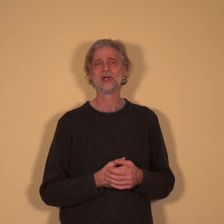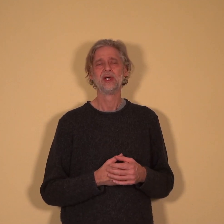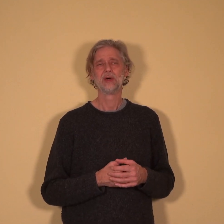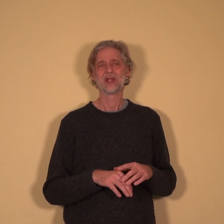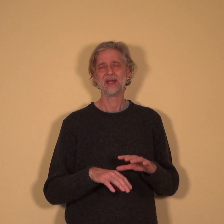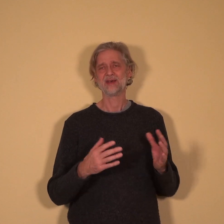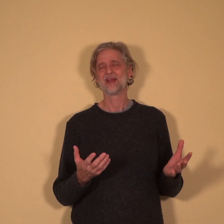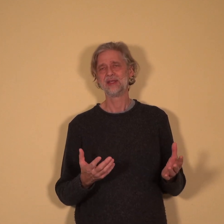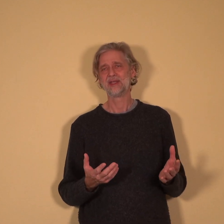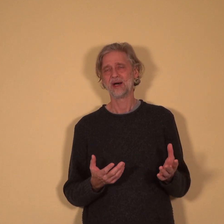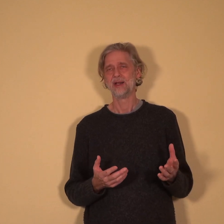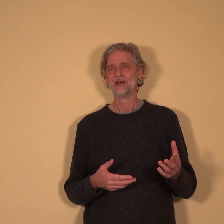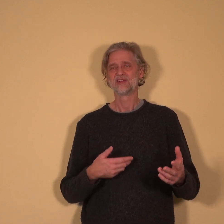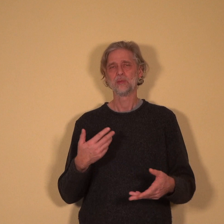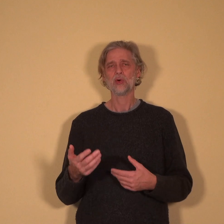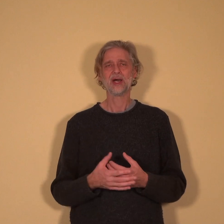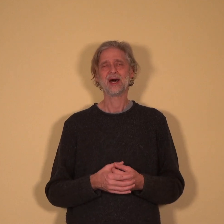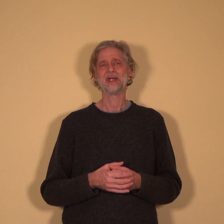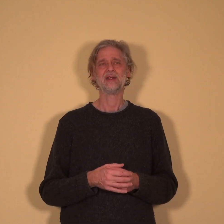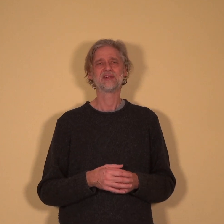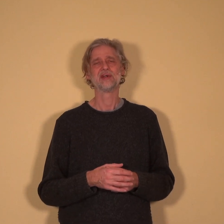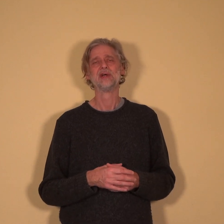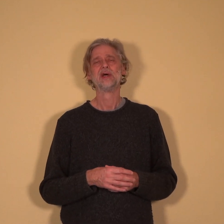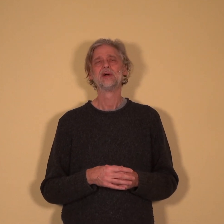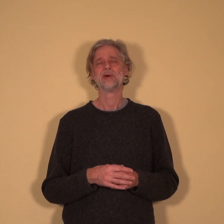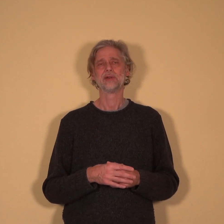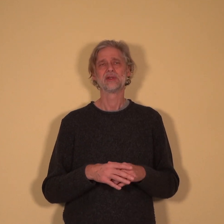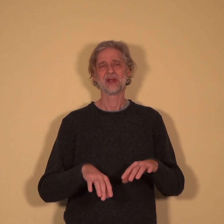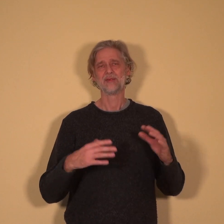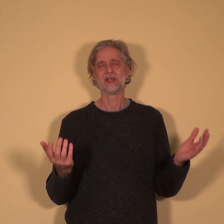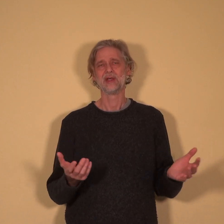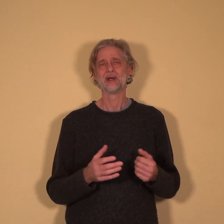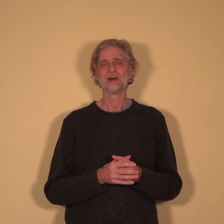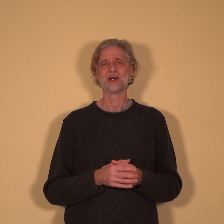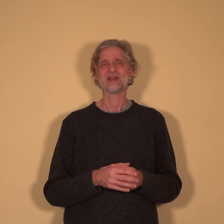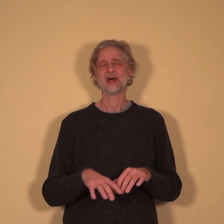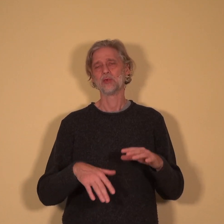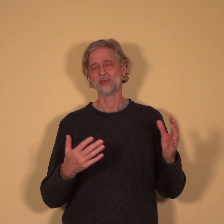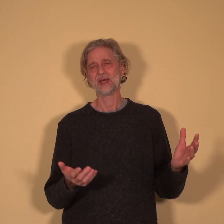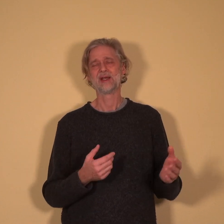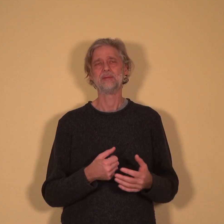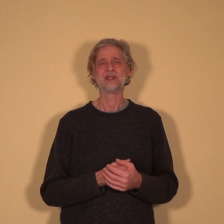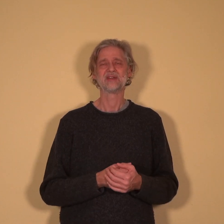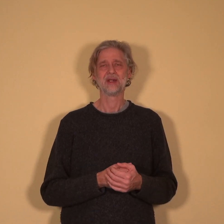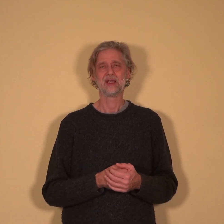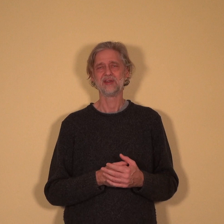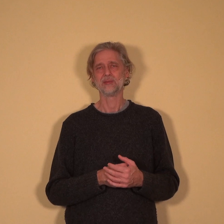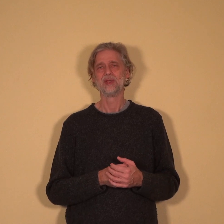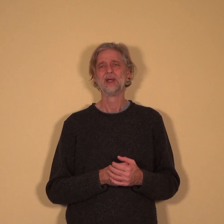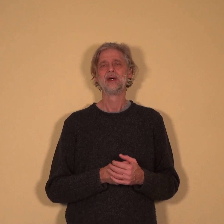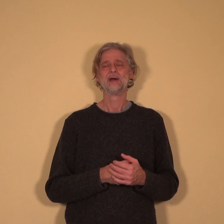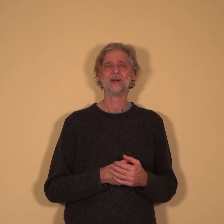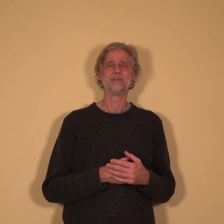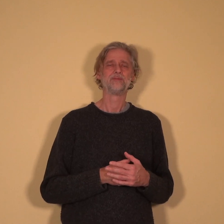Luftschadstoffe. Und da in erster Linie mal Smog-Ereignisse. Und dann haben wir die ganze Atmosphärenchemie tatsächlich in